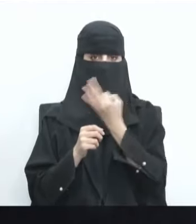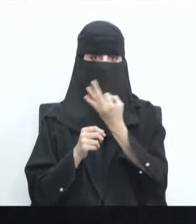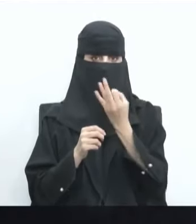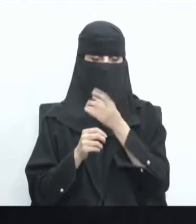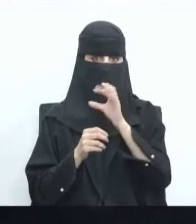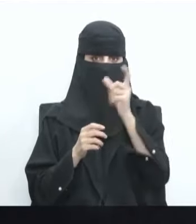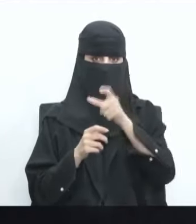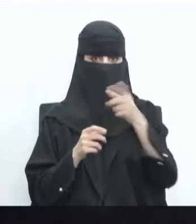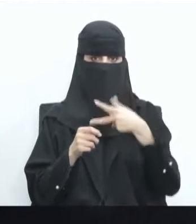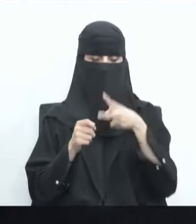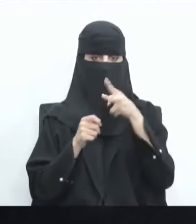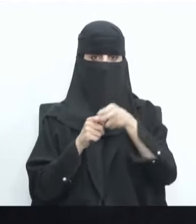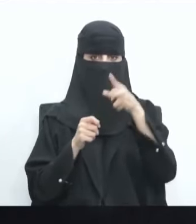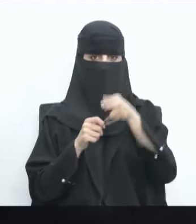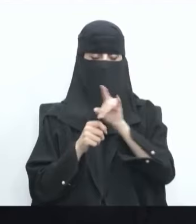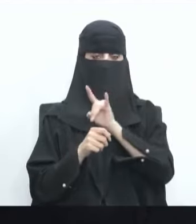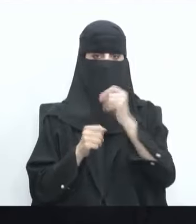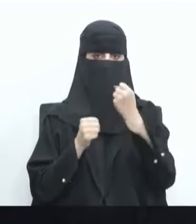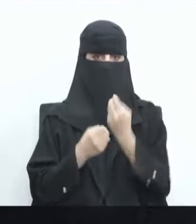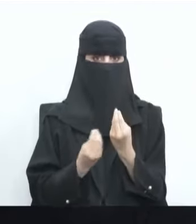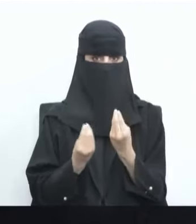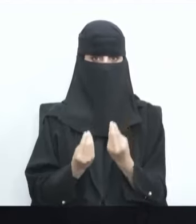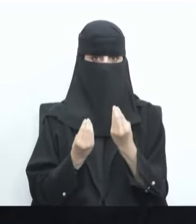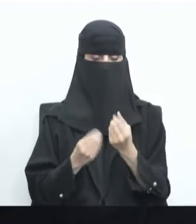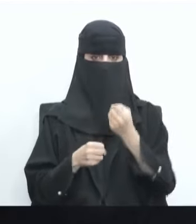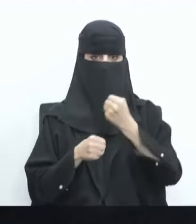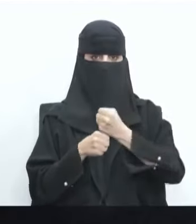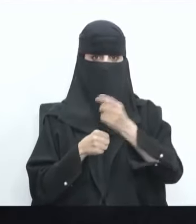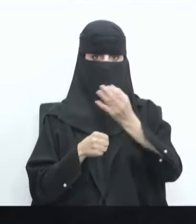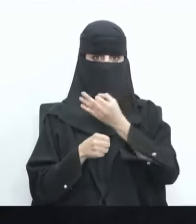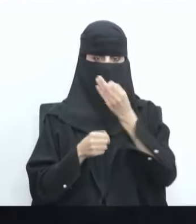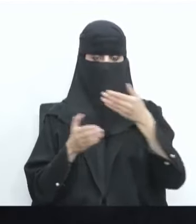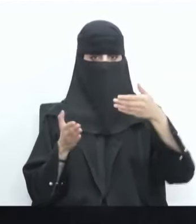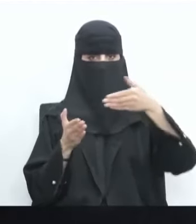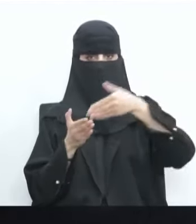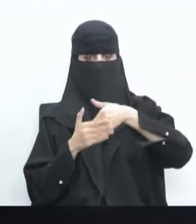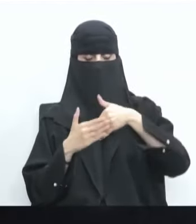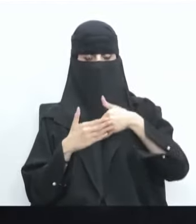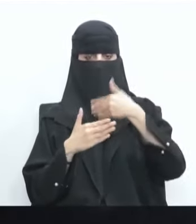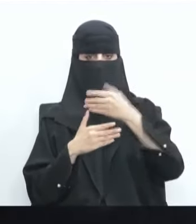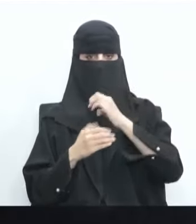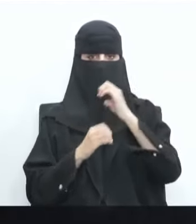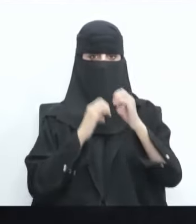حتى ينهي كلامه وايضا الاستجابه للمتحدث